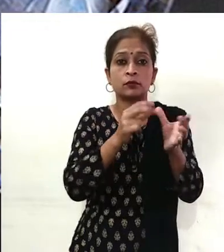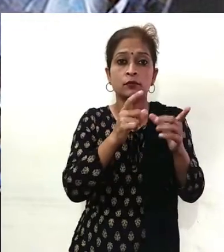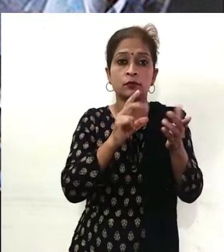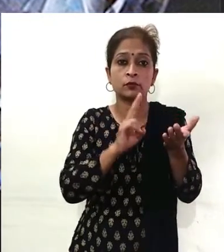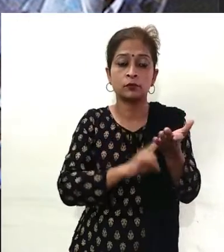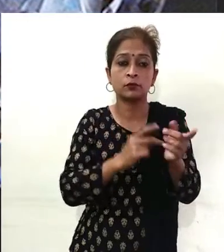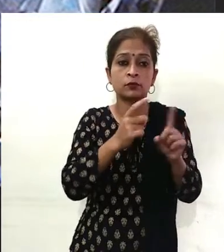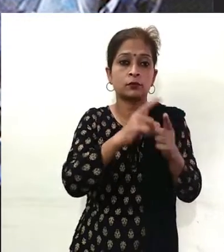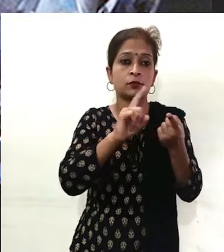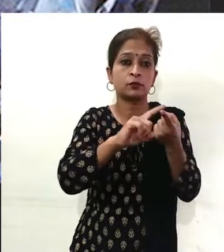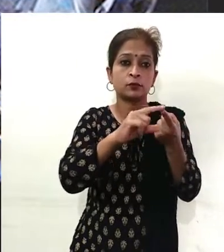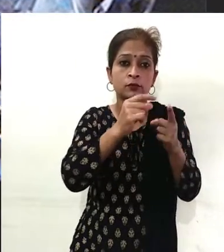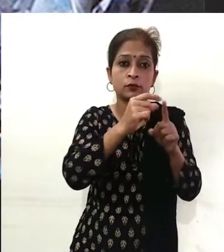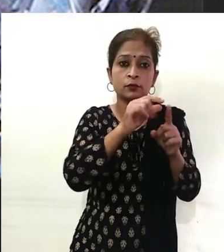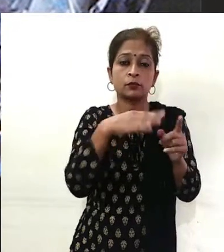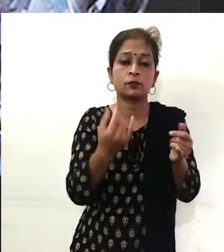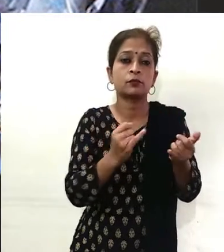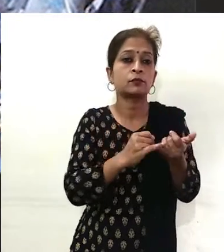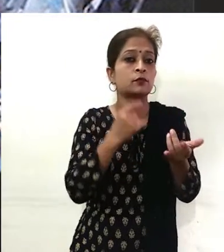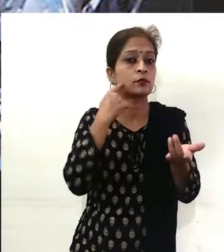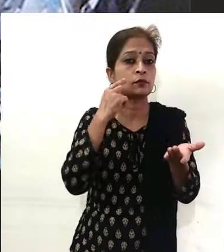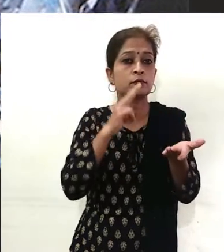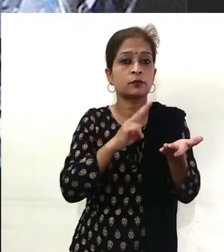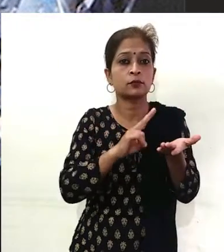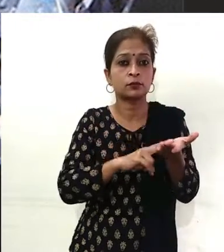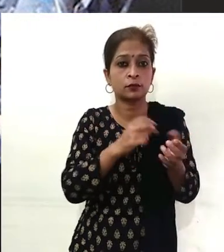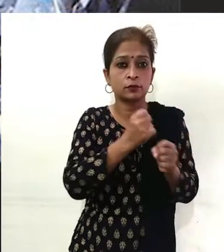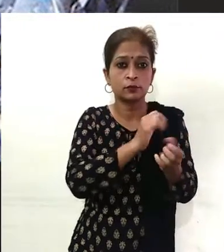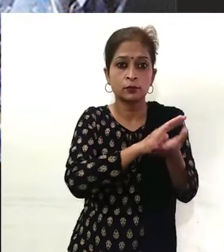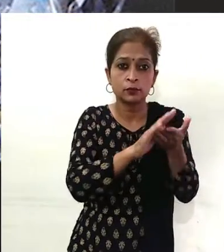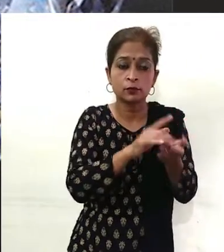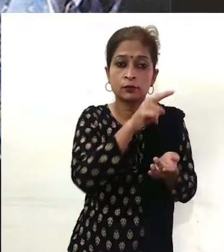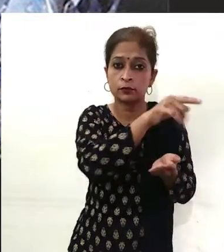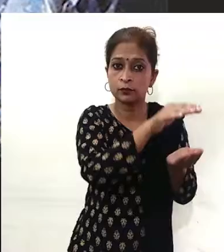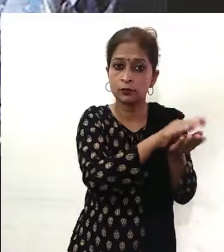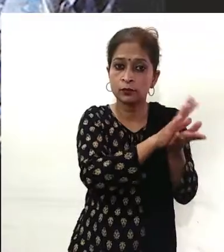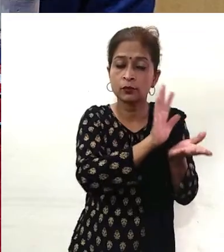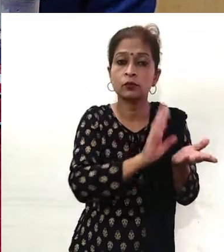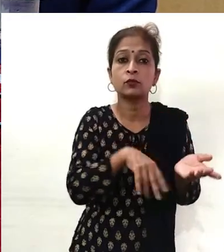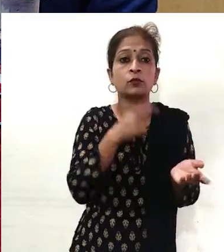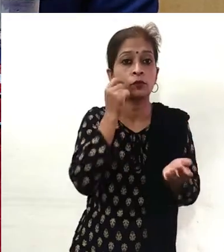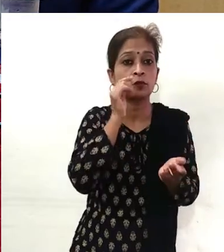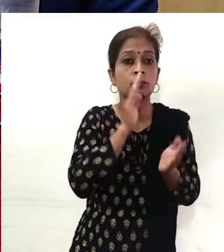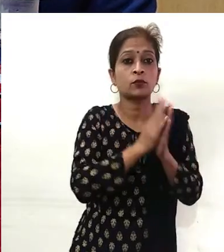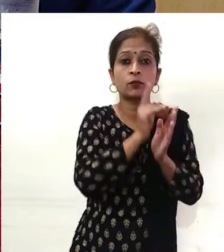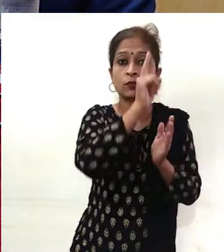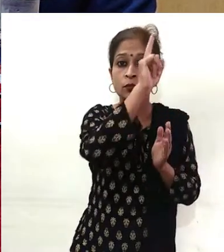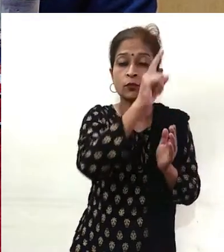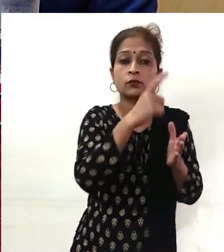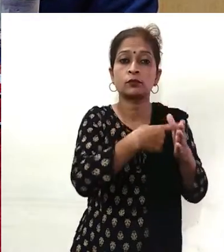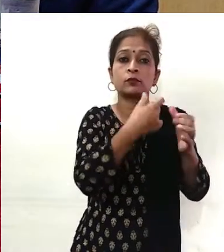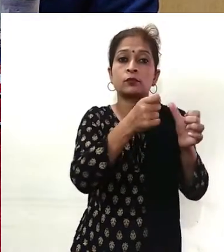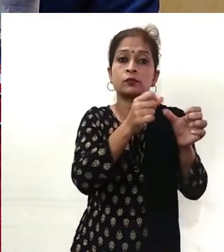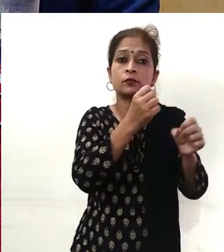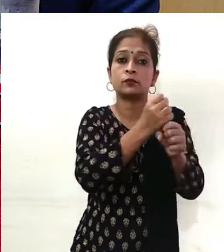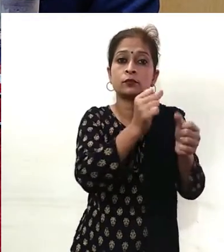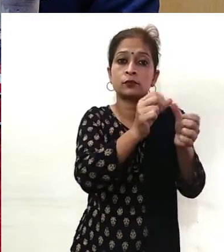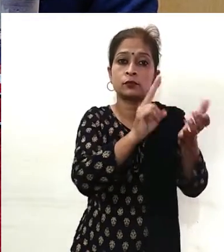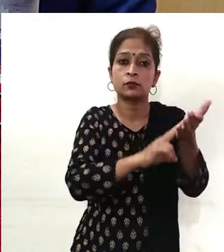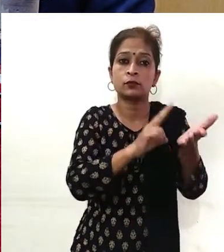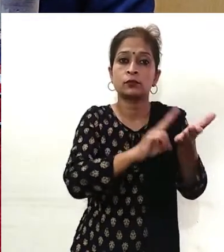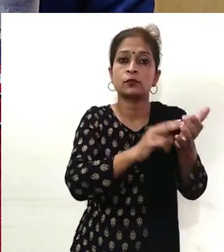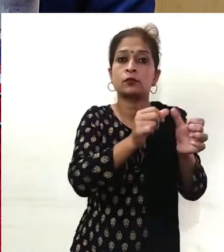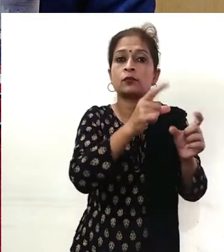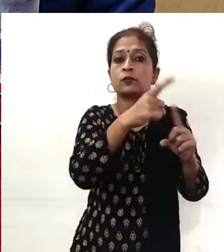जी, उसे उन्होंने जगन्नाथपुरी या भगवान जगन्नाथ के नाम लिख दिया था। क्या